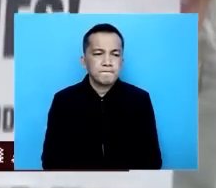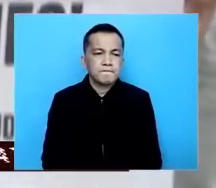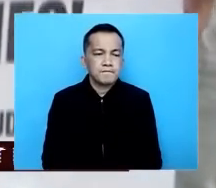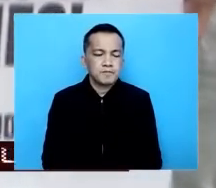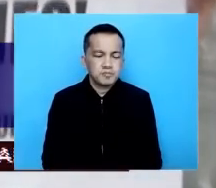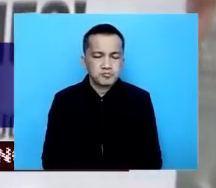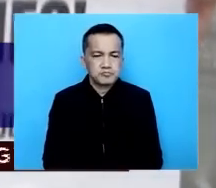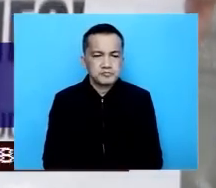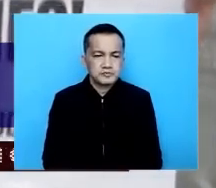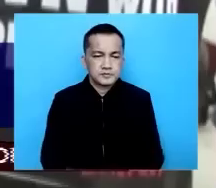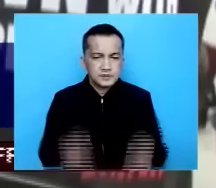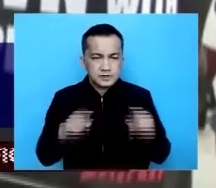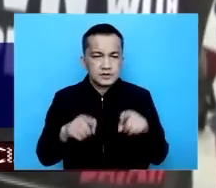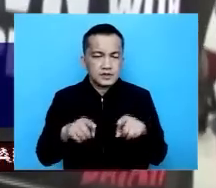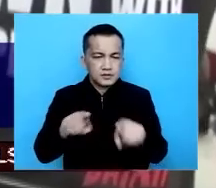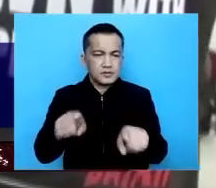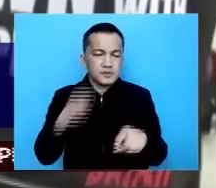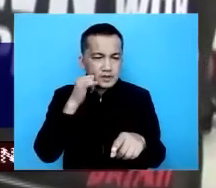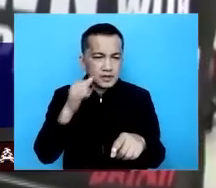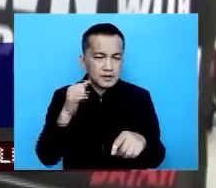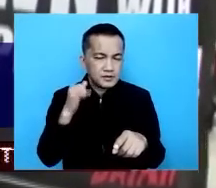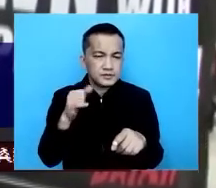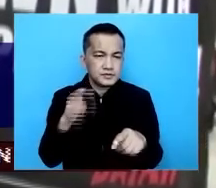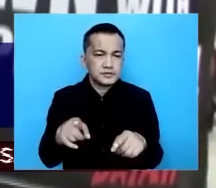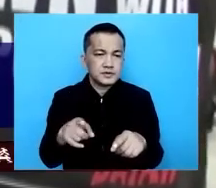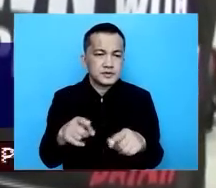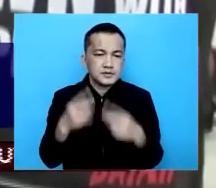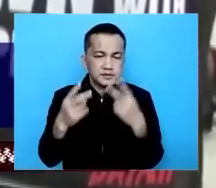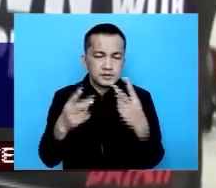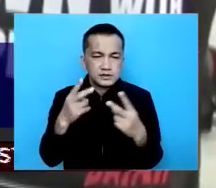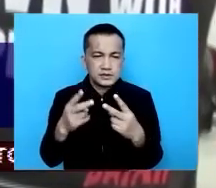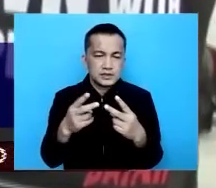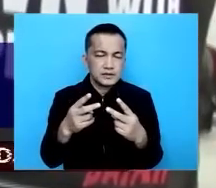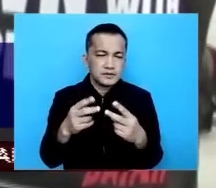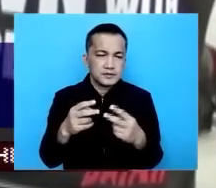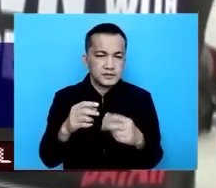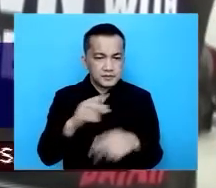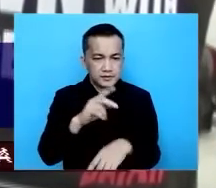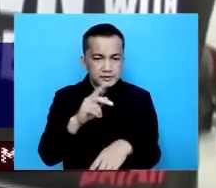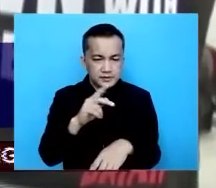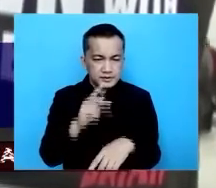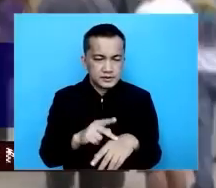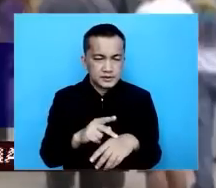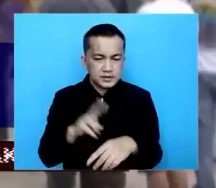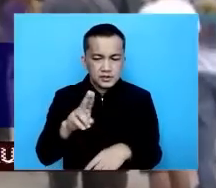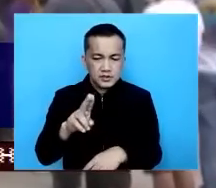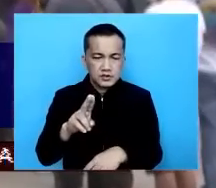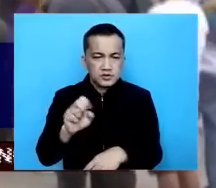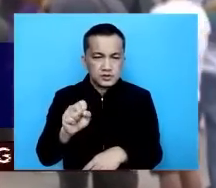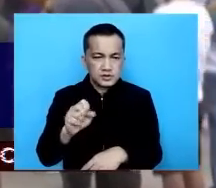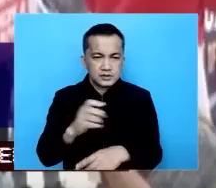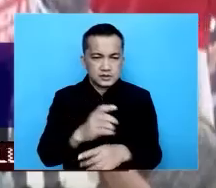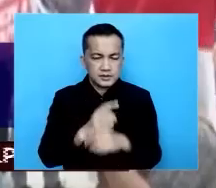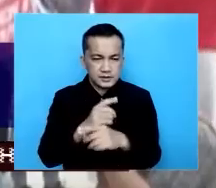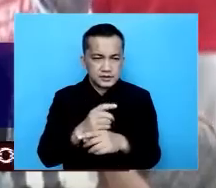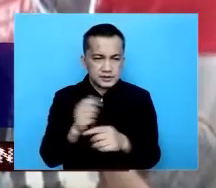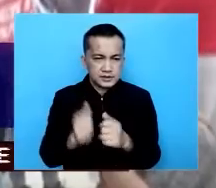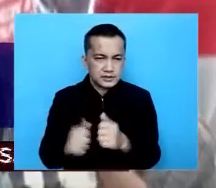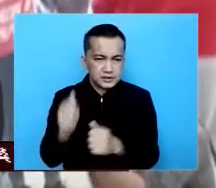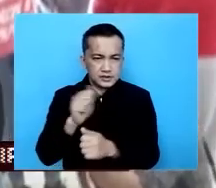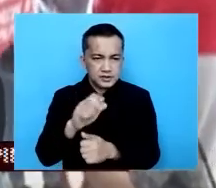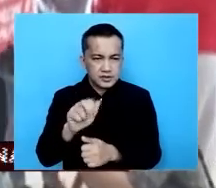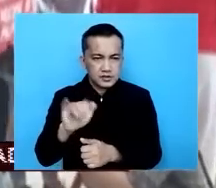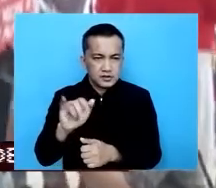Kahapon, sinabayan din ng protesta ng ilang grupo ang pagbisita sa bansa ni U.S. Defense Secretary Austin. Filipinos do not need